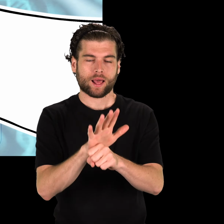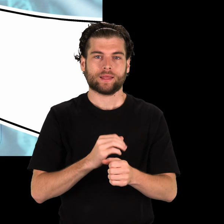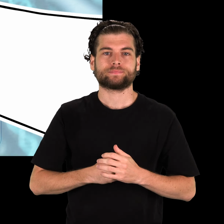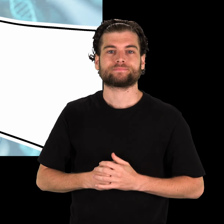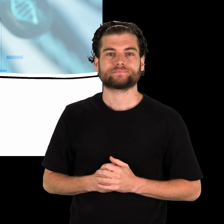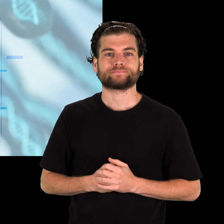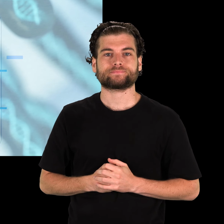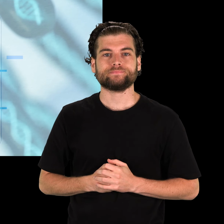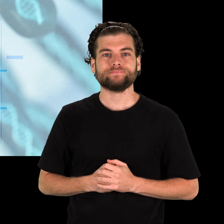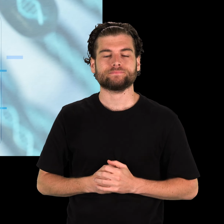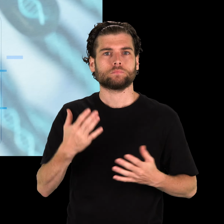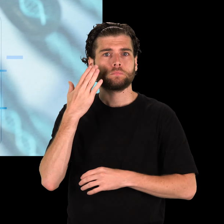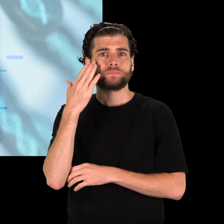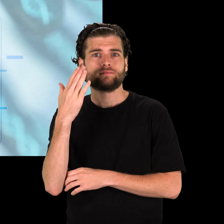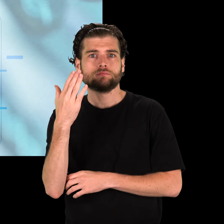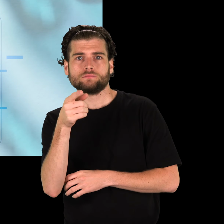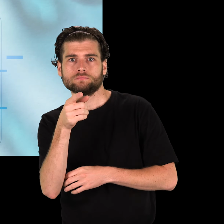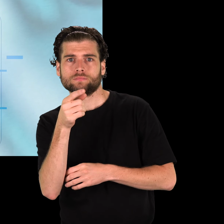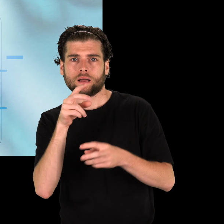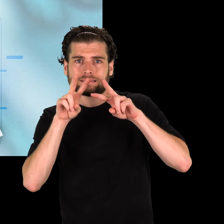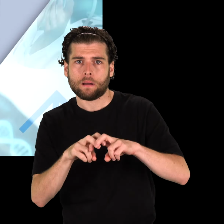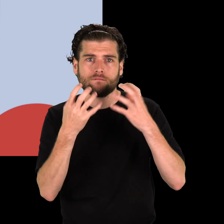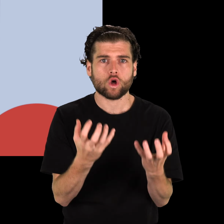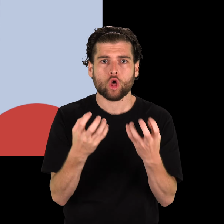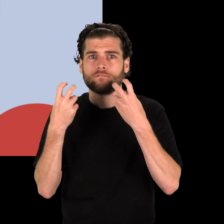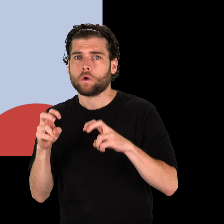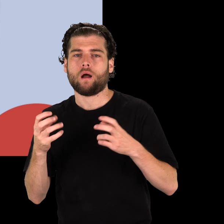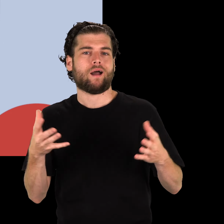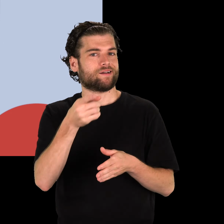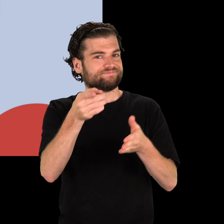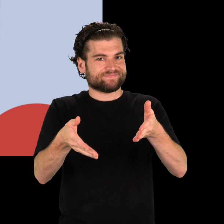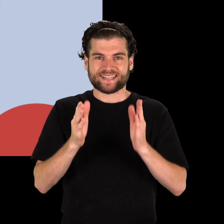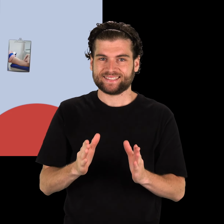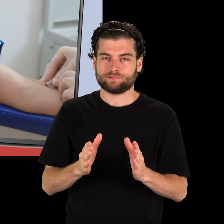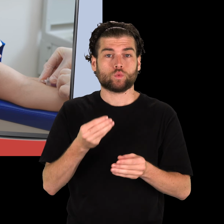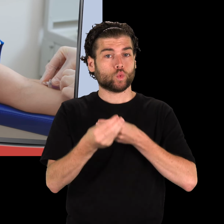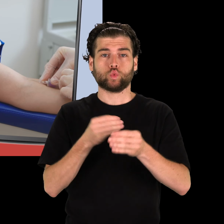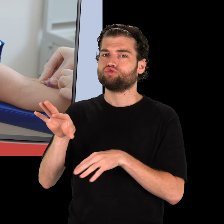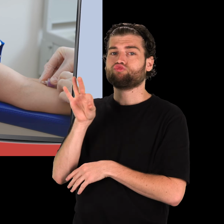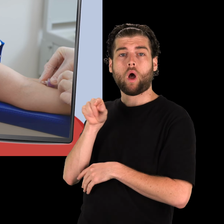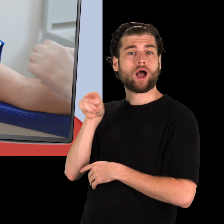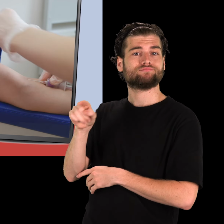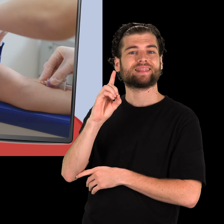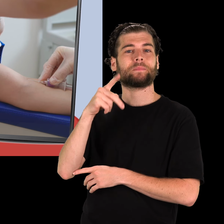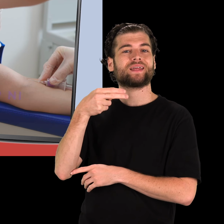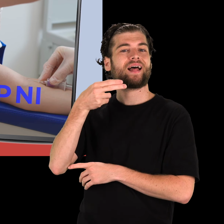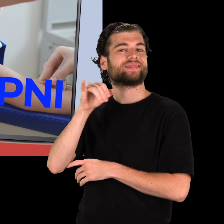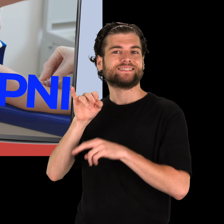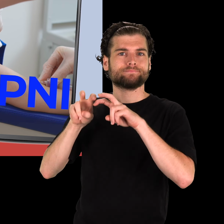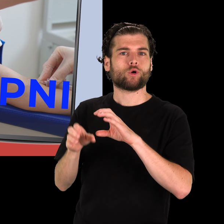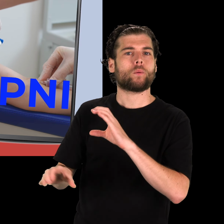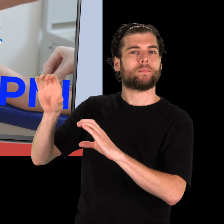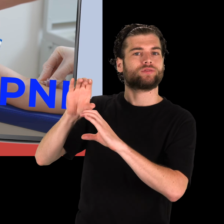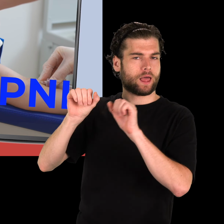et plus complet sur les chromosomes du bébé. Toutefois, c'est vous qui décidez si vous souhaitez cet examen ou si vous choisissez de